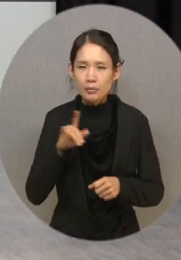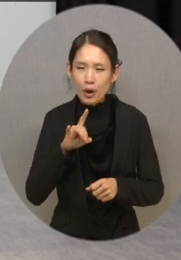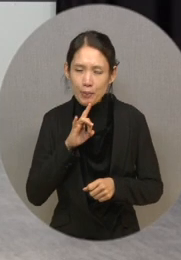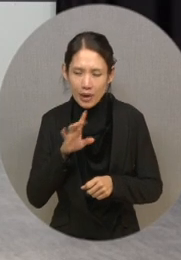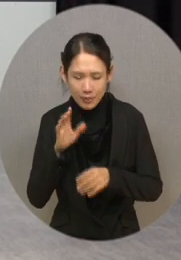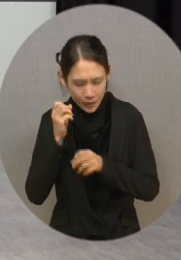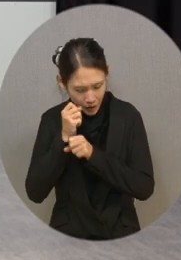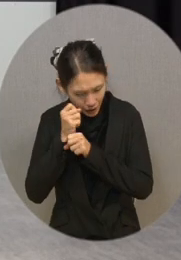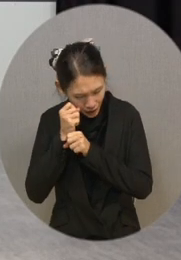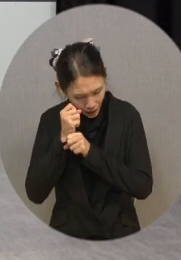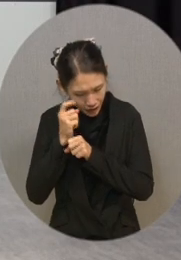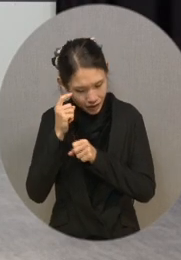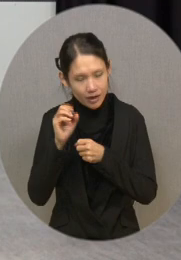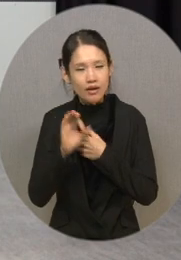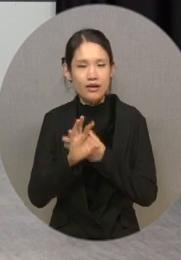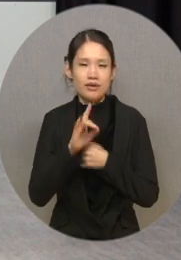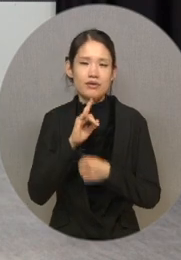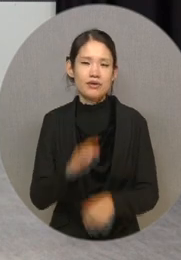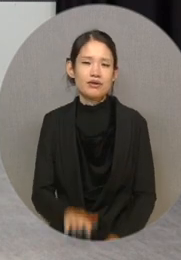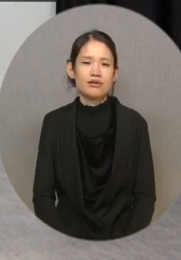게 아닌가 저는 그런 생각이 들어요.